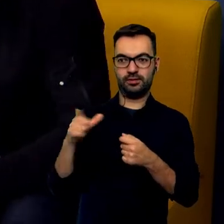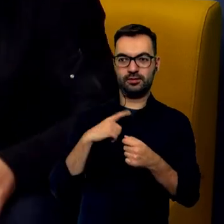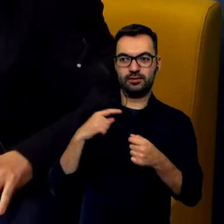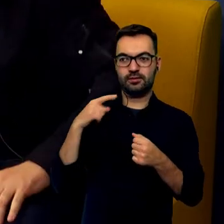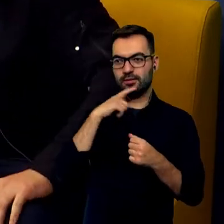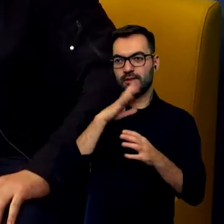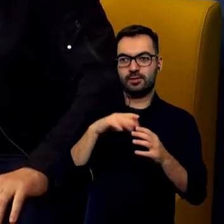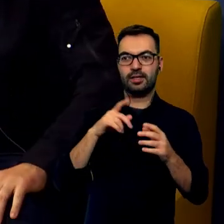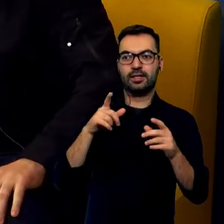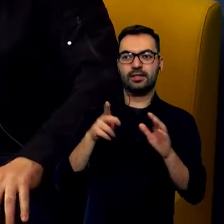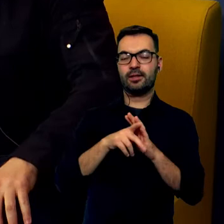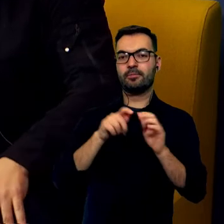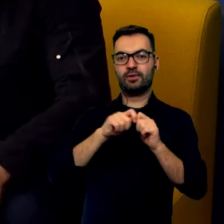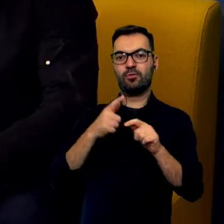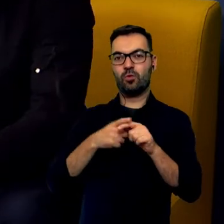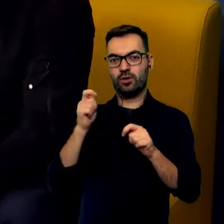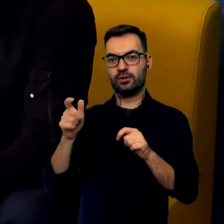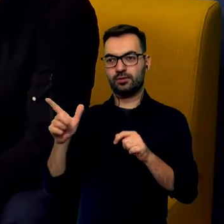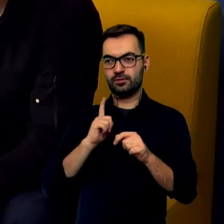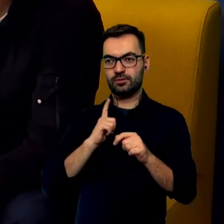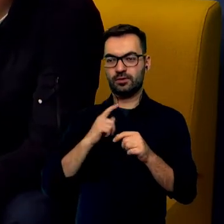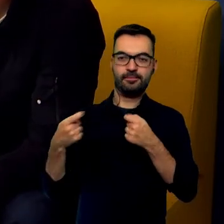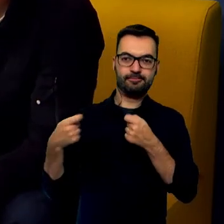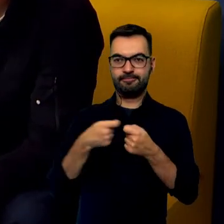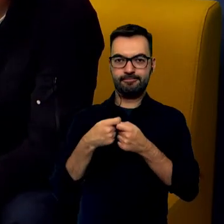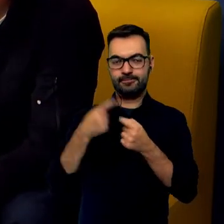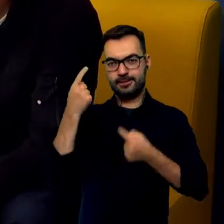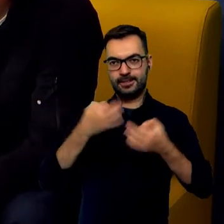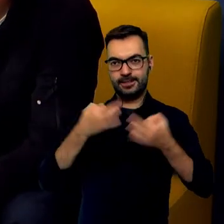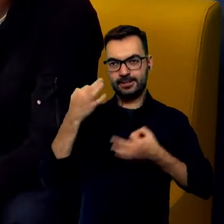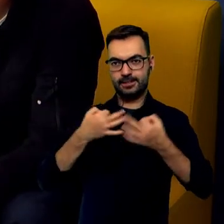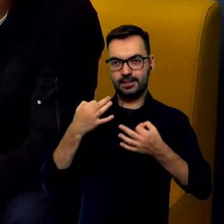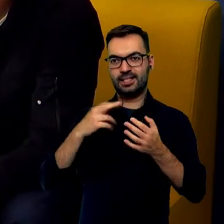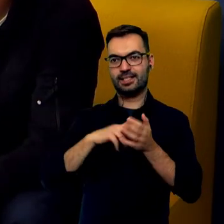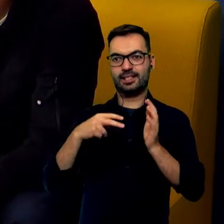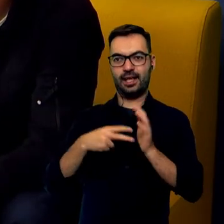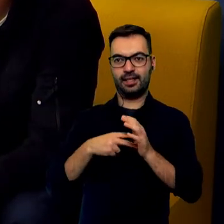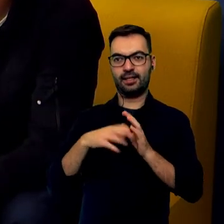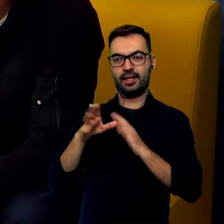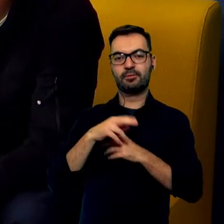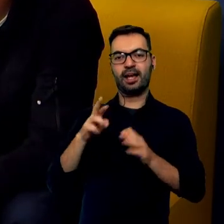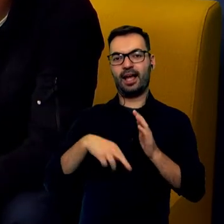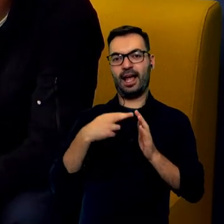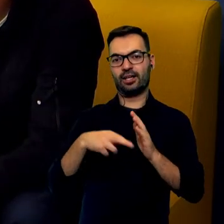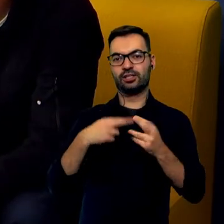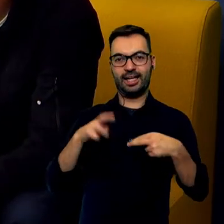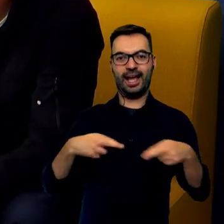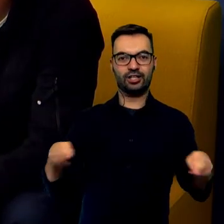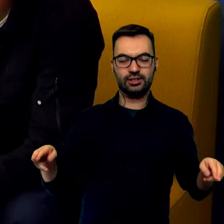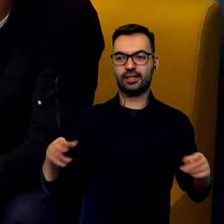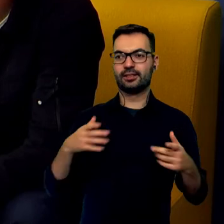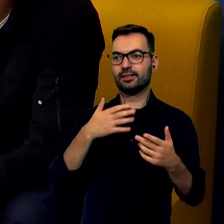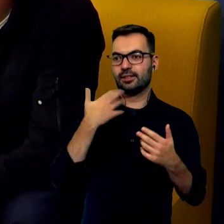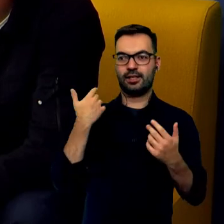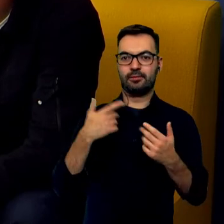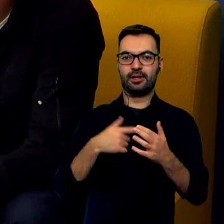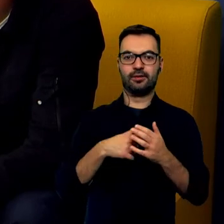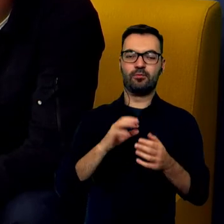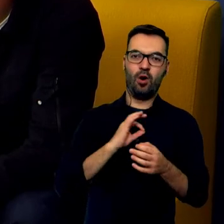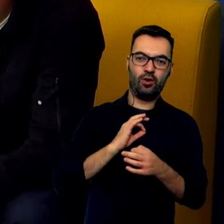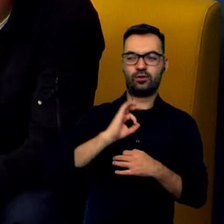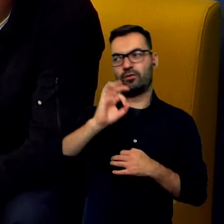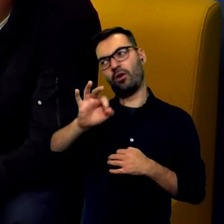Potrafiliśmy przerwać na zdjęcia na pół godziny, żeby się wspólnie zastanowić nad strategią z reżyserem. I nie ma wtedy kategorii